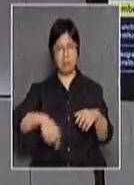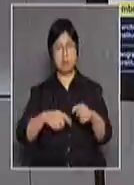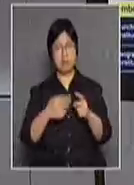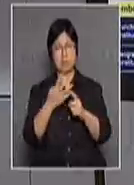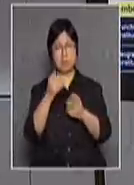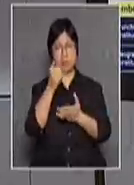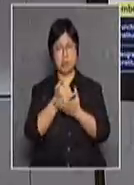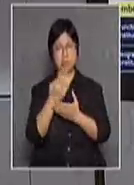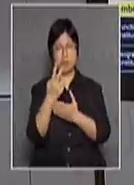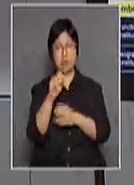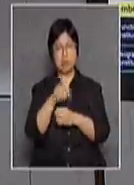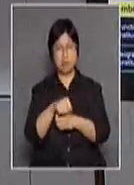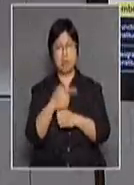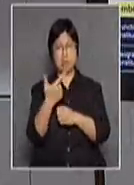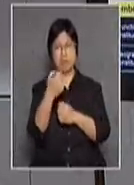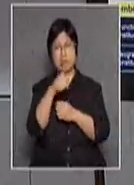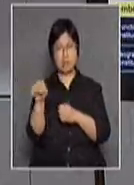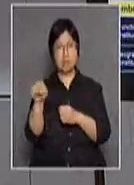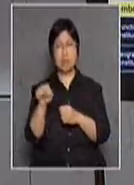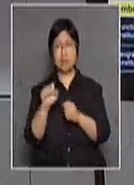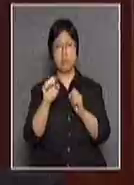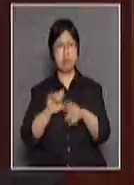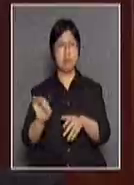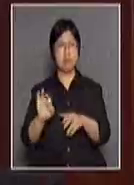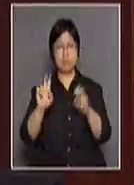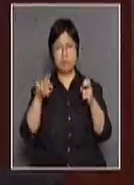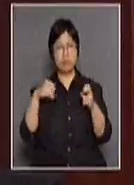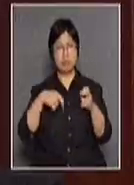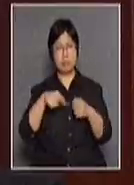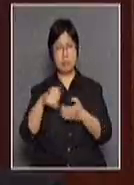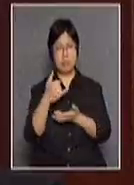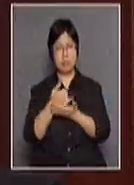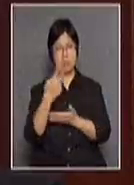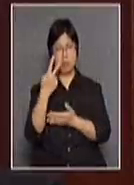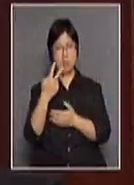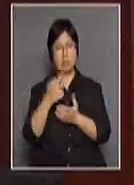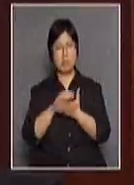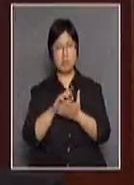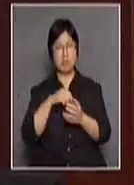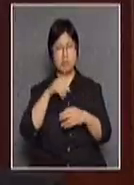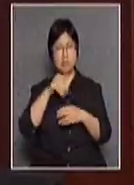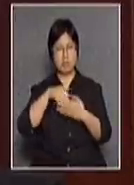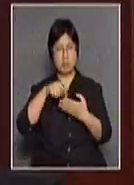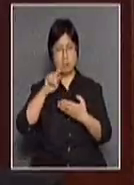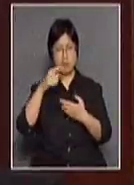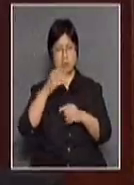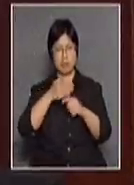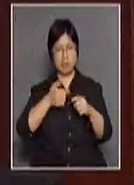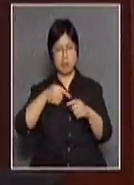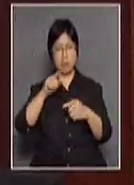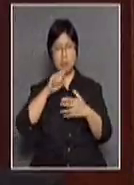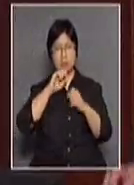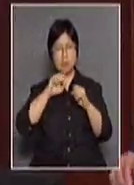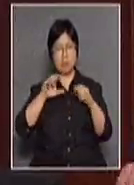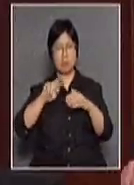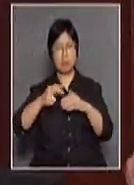14位出席，2位贊成，8位反對，沒有人棄權。議題未獲得兩部分在席委員分別以過半數贊成，我宣布修正案被